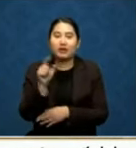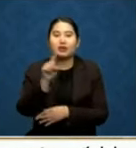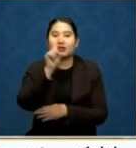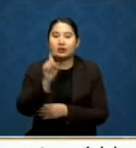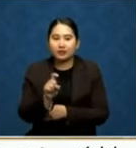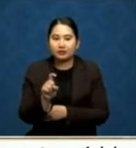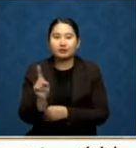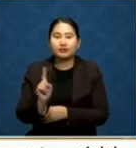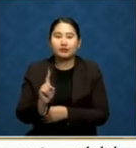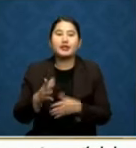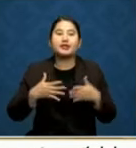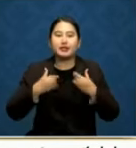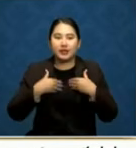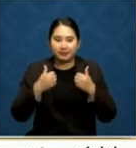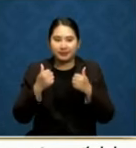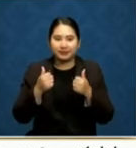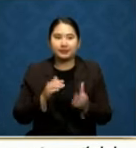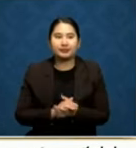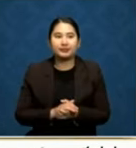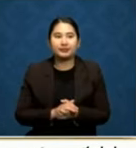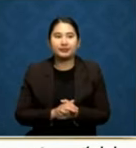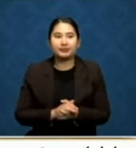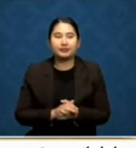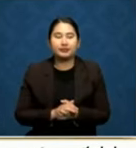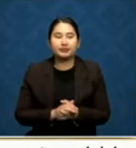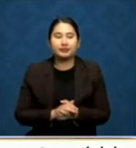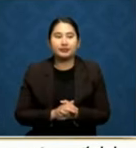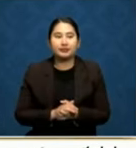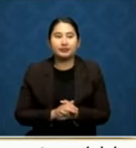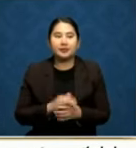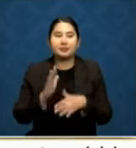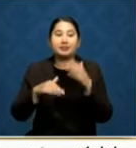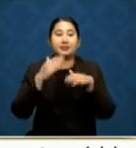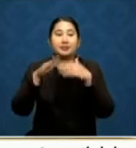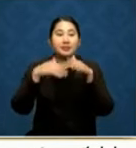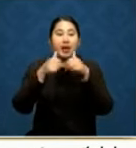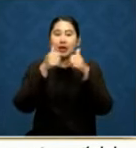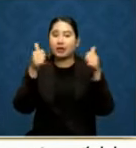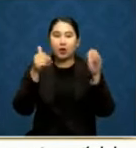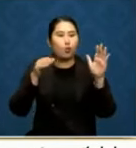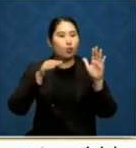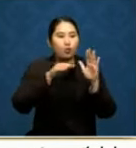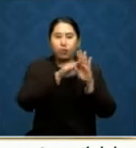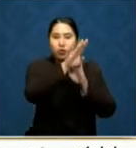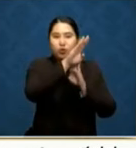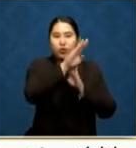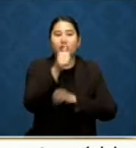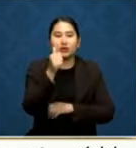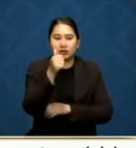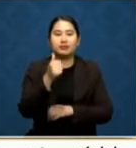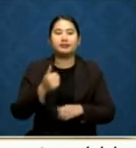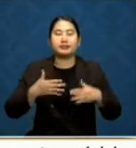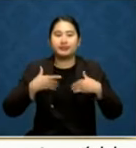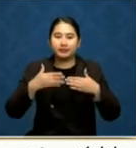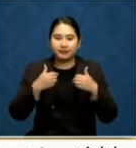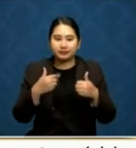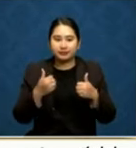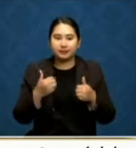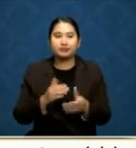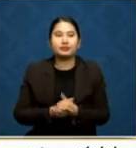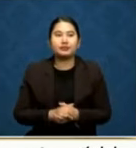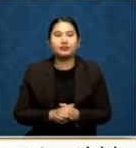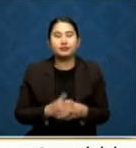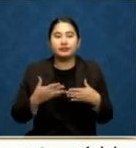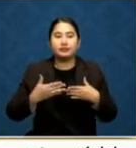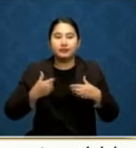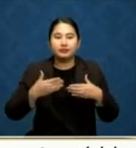ไหนดีใจครับ 3 ขวบปีนี้เจริญตบโตแบบ 9 กระโดดผมดีใจ ดีใจทาน